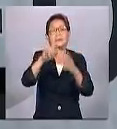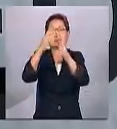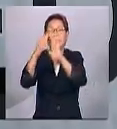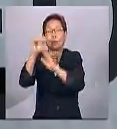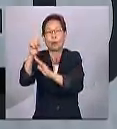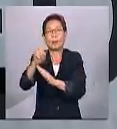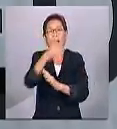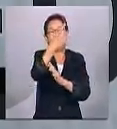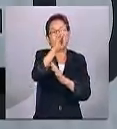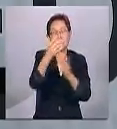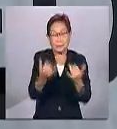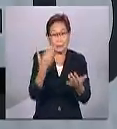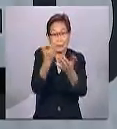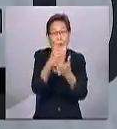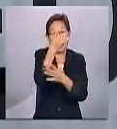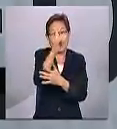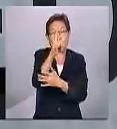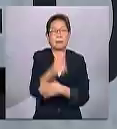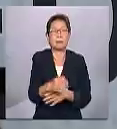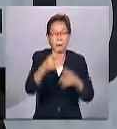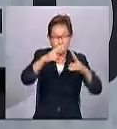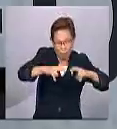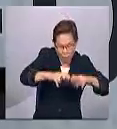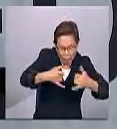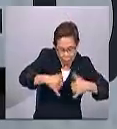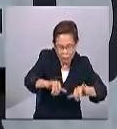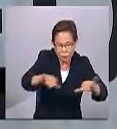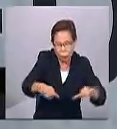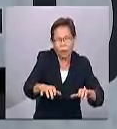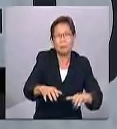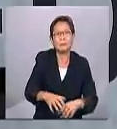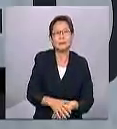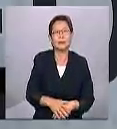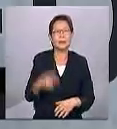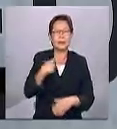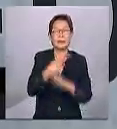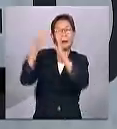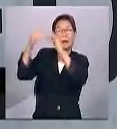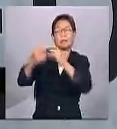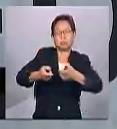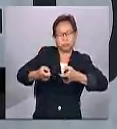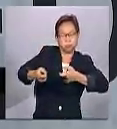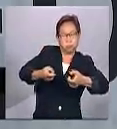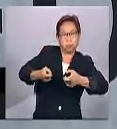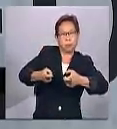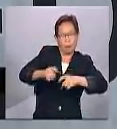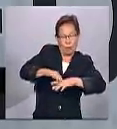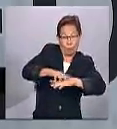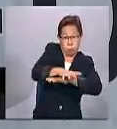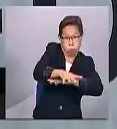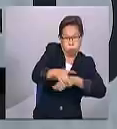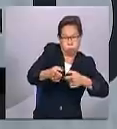ini. Jadi penyiasatan masih dilaksanakan dan kita harap kita dapat kawal penularan